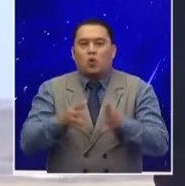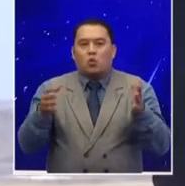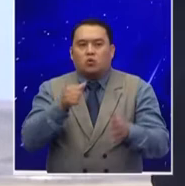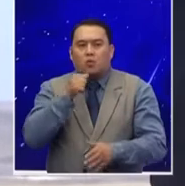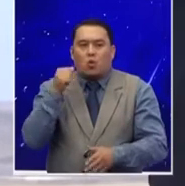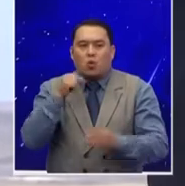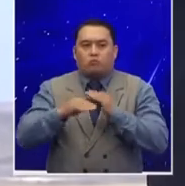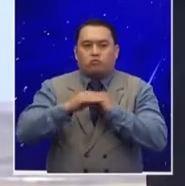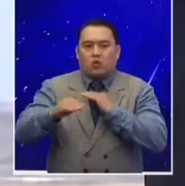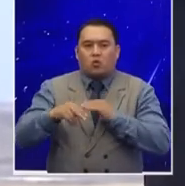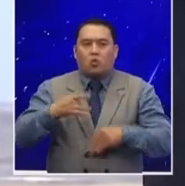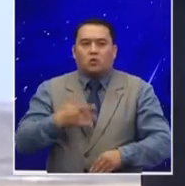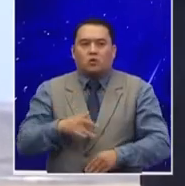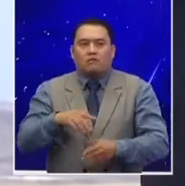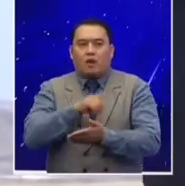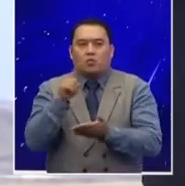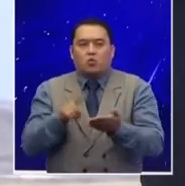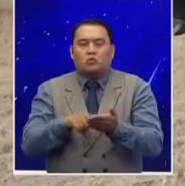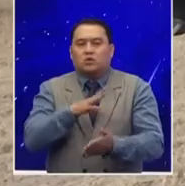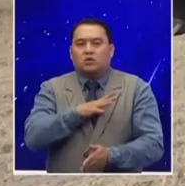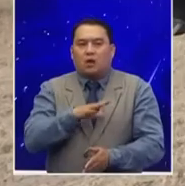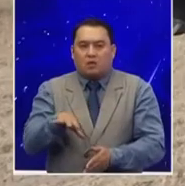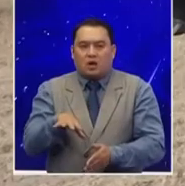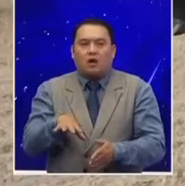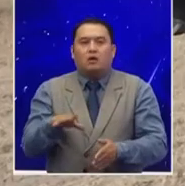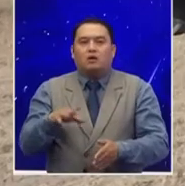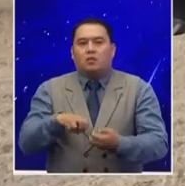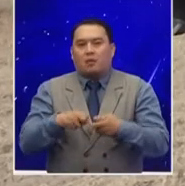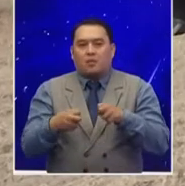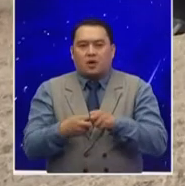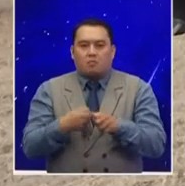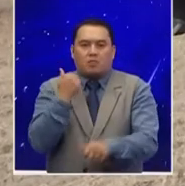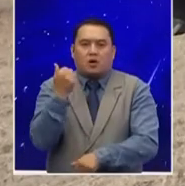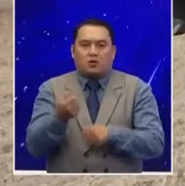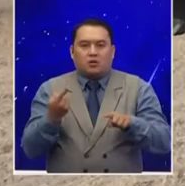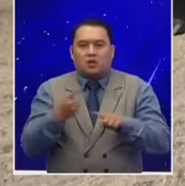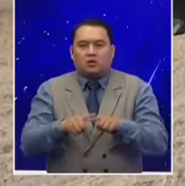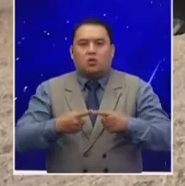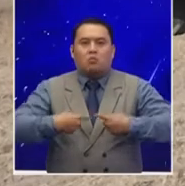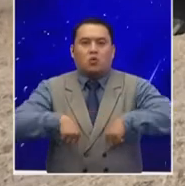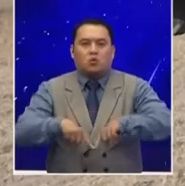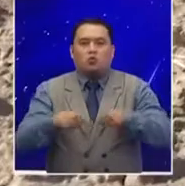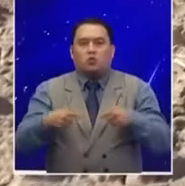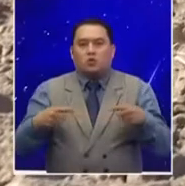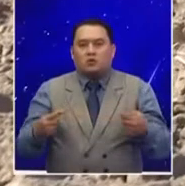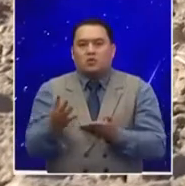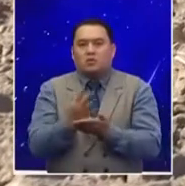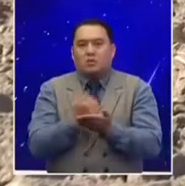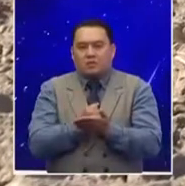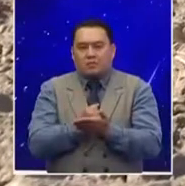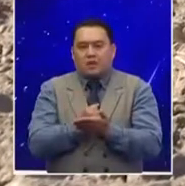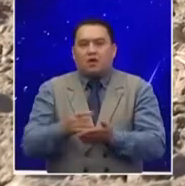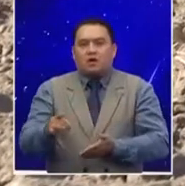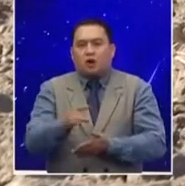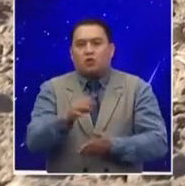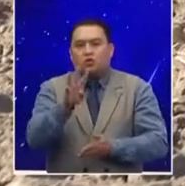С поливом и удобрениями вопросов не возникло. Также нет проблем с материально-технической базой и другими ресурсами. Так,